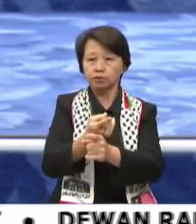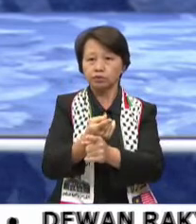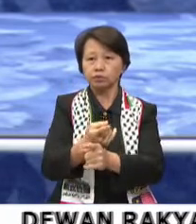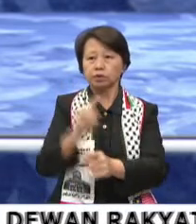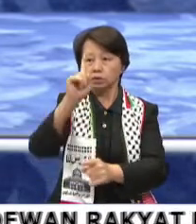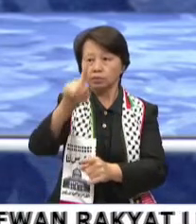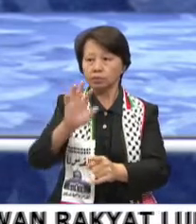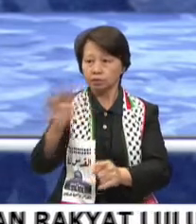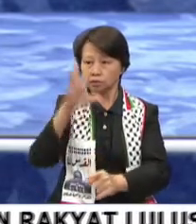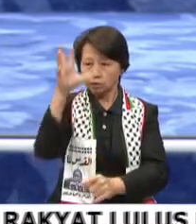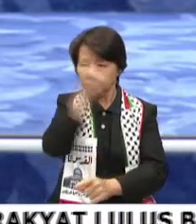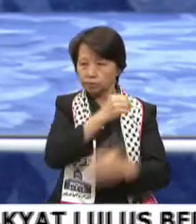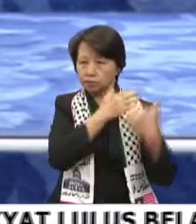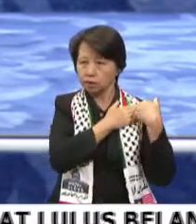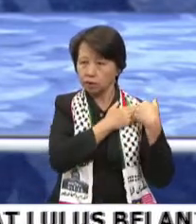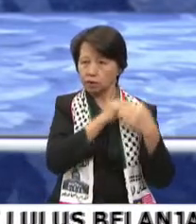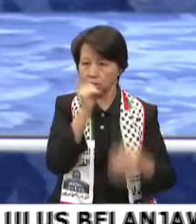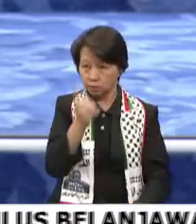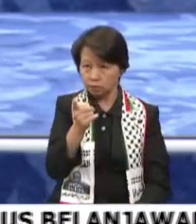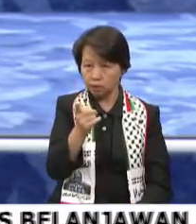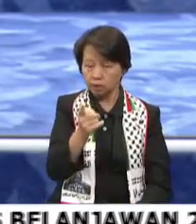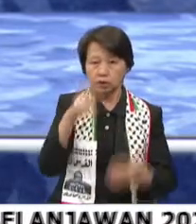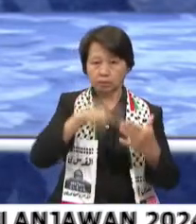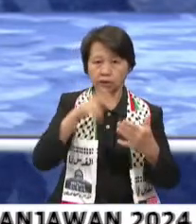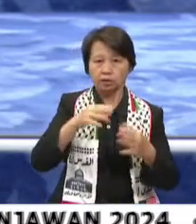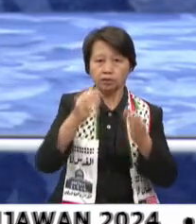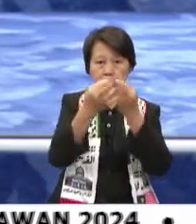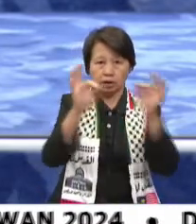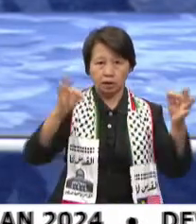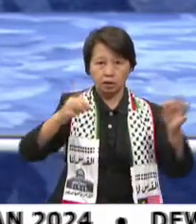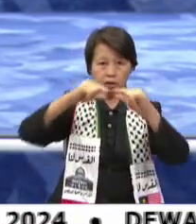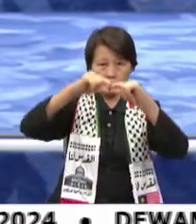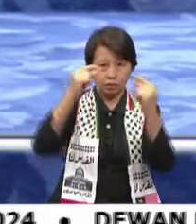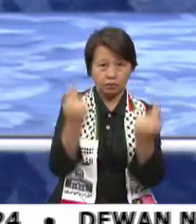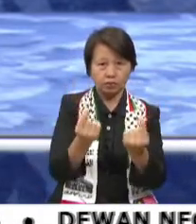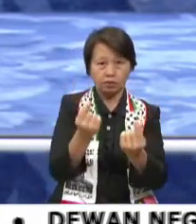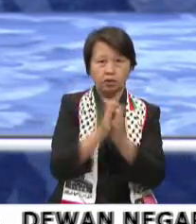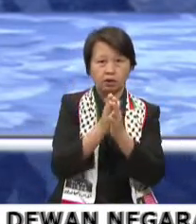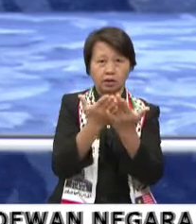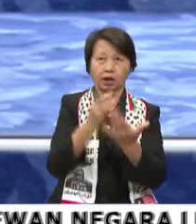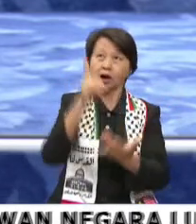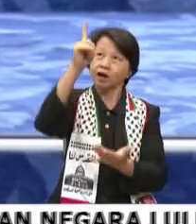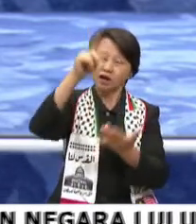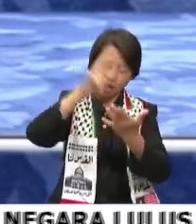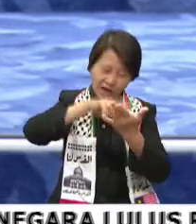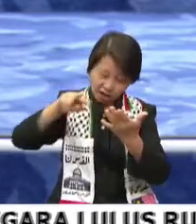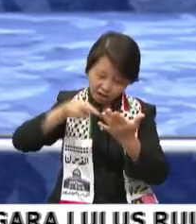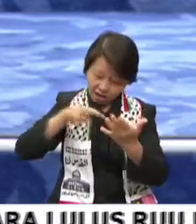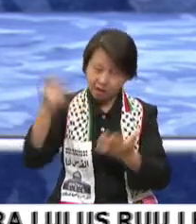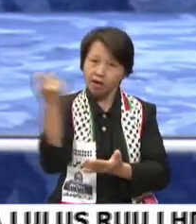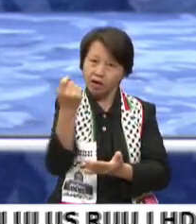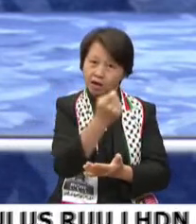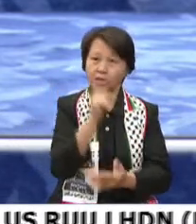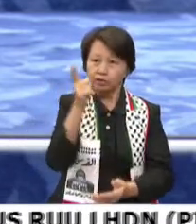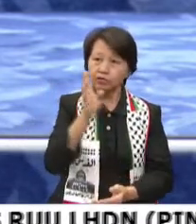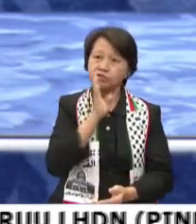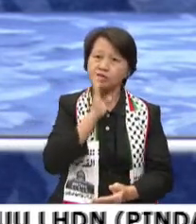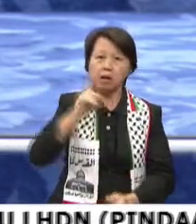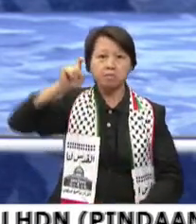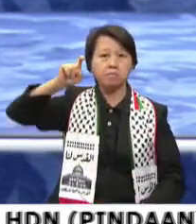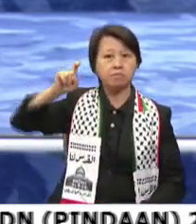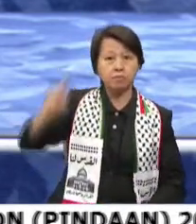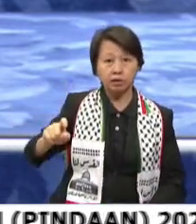Jangan tak terlepas tanggungjawab kamu baca ayat Quran Liun kamu kata